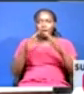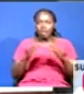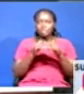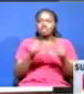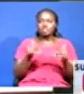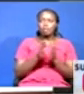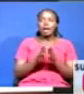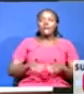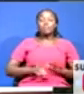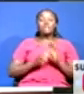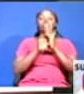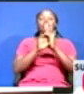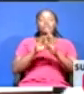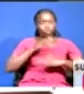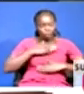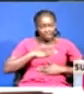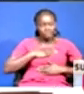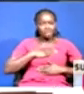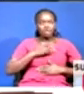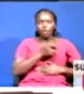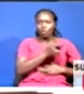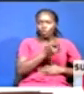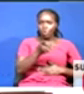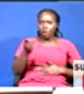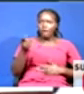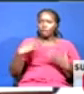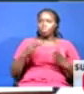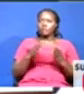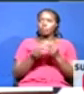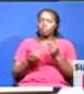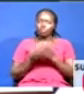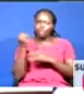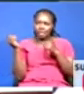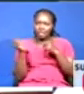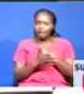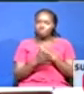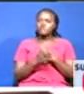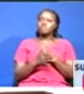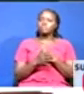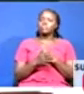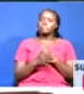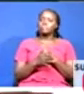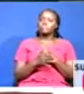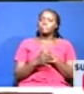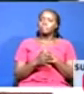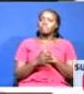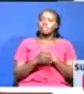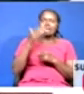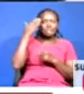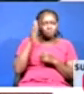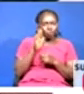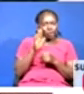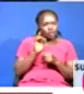living example, Your Excellency, kwa wale watu ambao wamelelewa kwa slums. And I don't know why you fixed me in